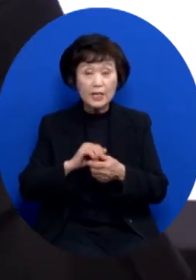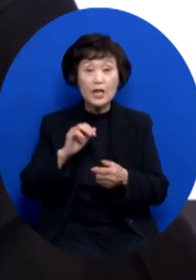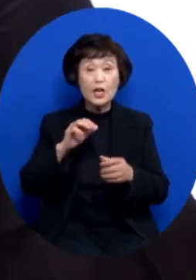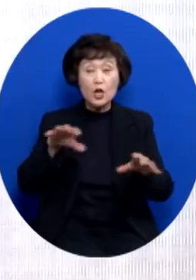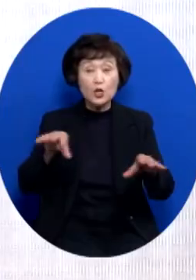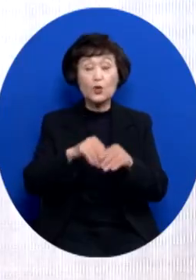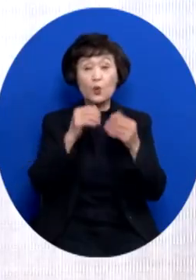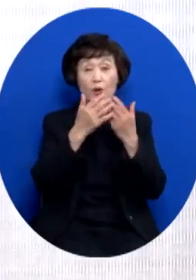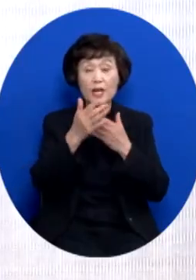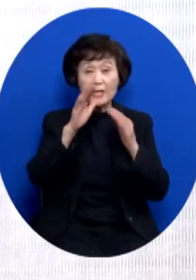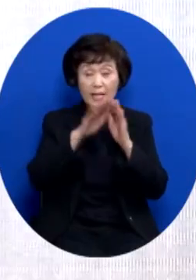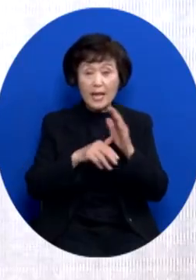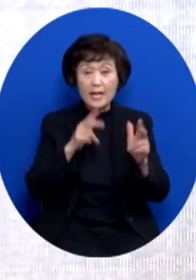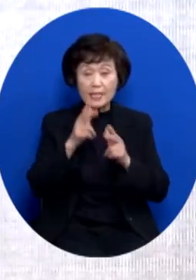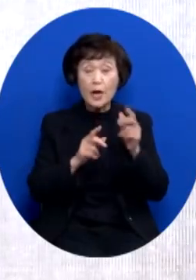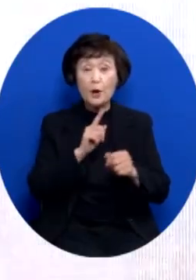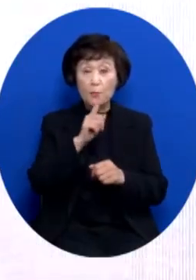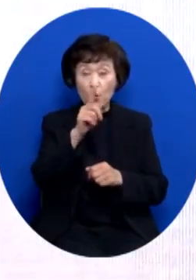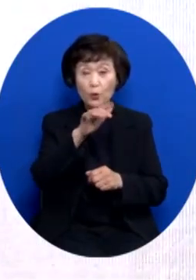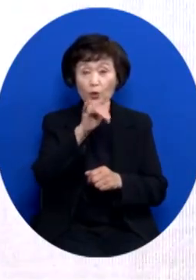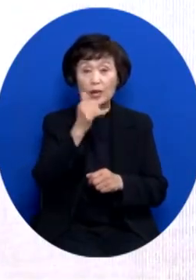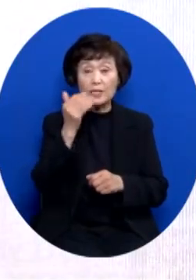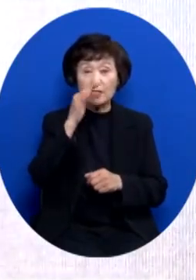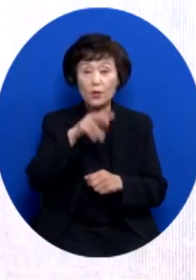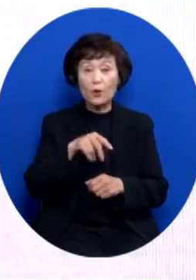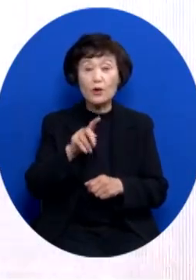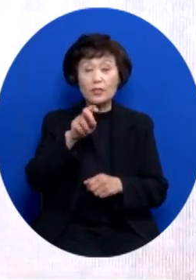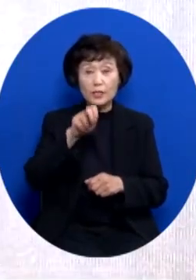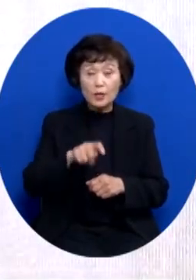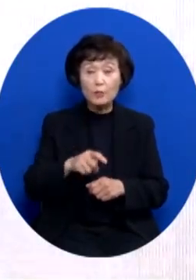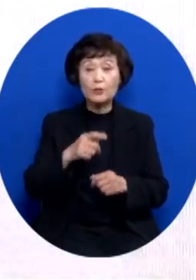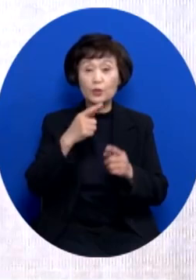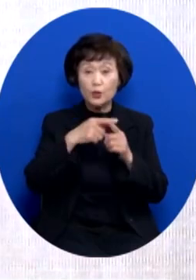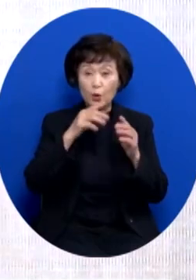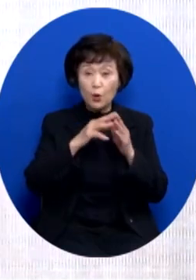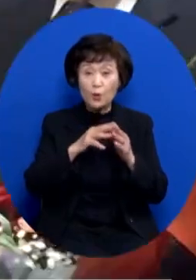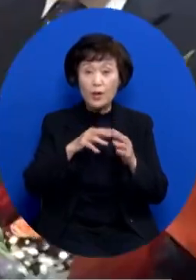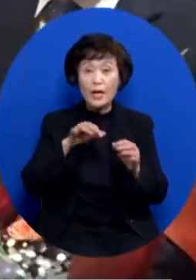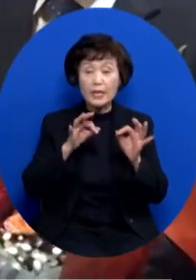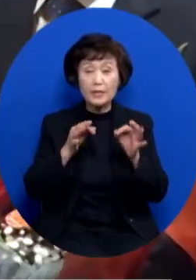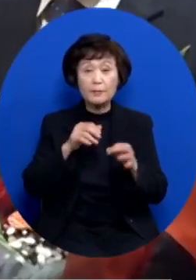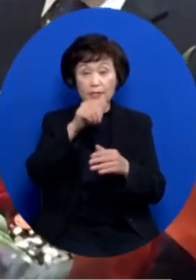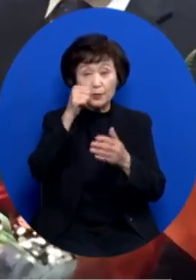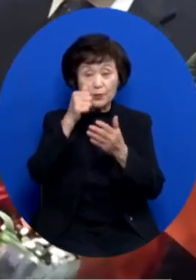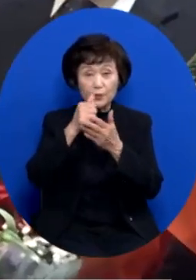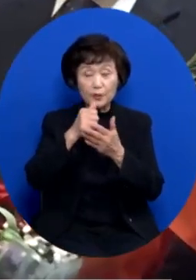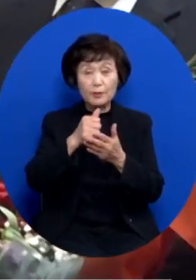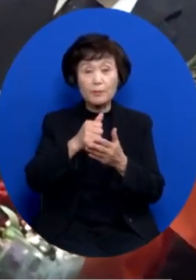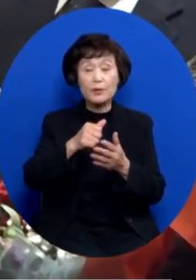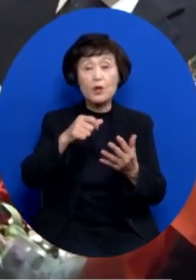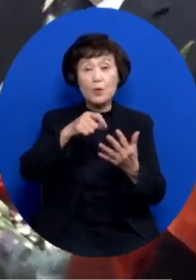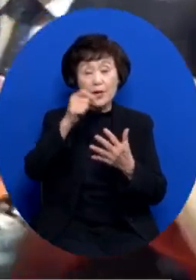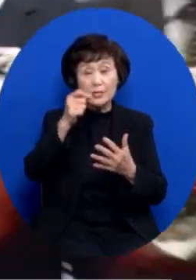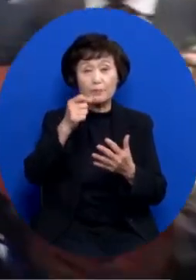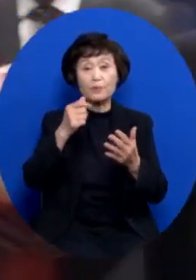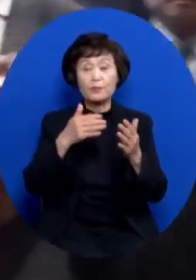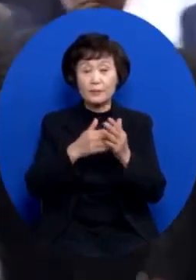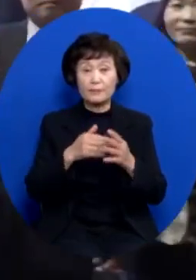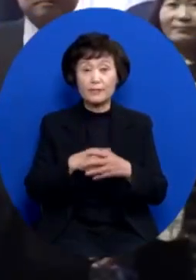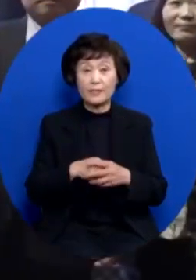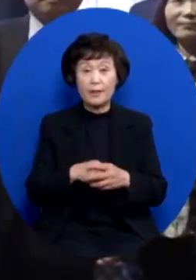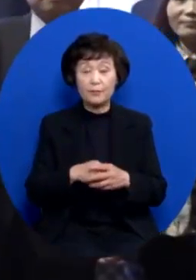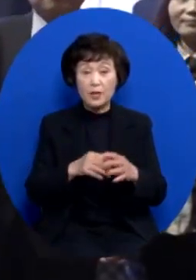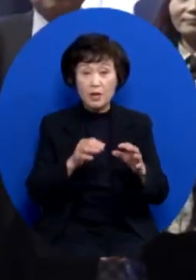이어졌고 임원선거를 통해 청주 서문교회 김재유 장로가 신임 회장으로 선출됐습니다. 대전과 청주, 충남 등